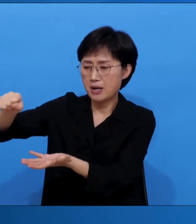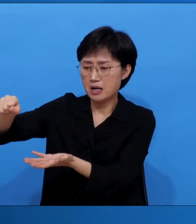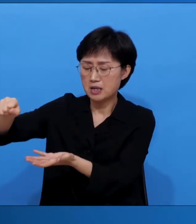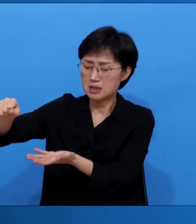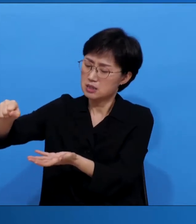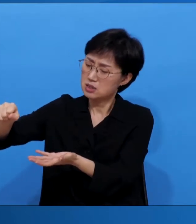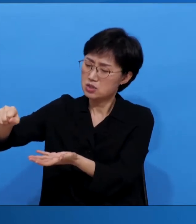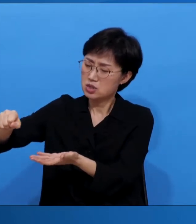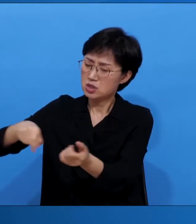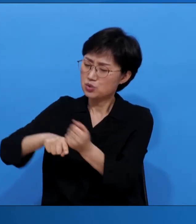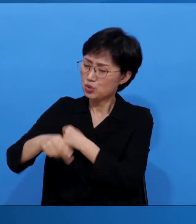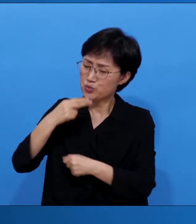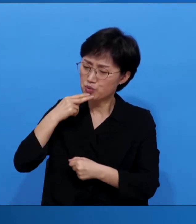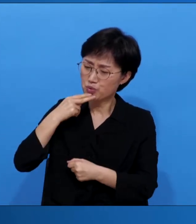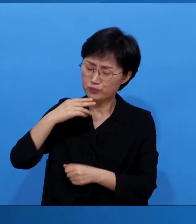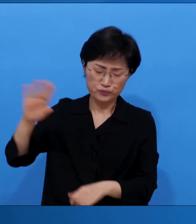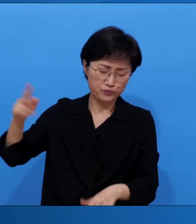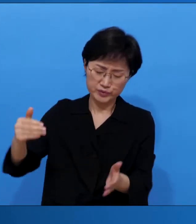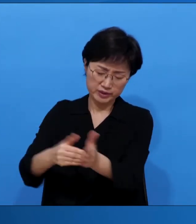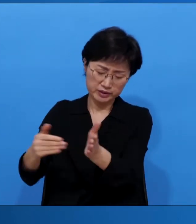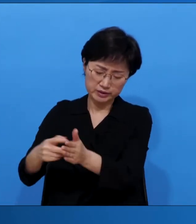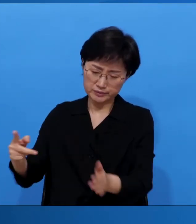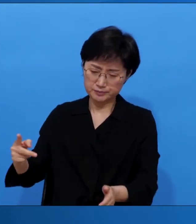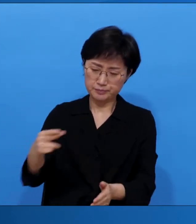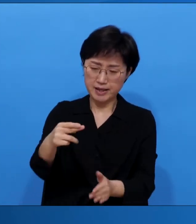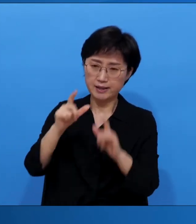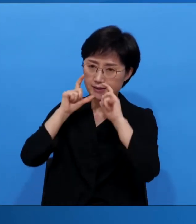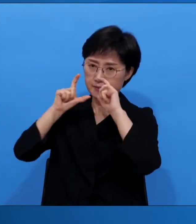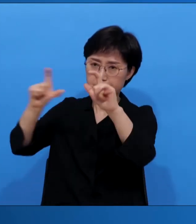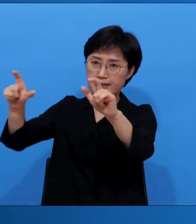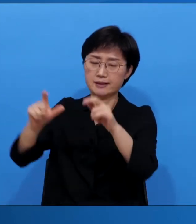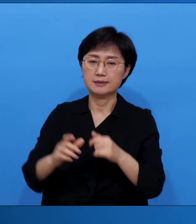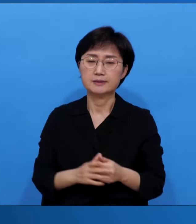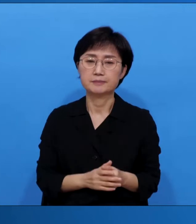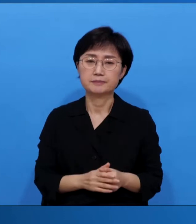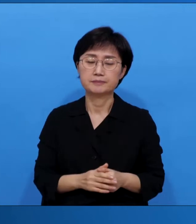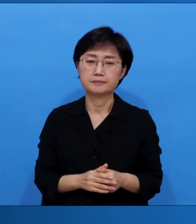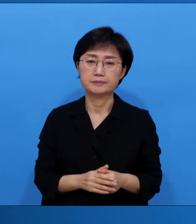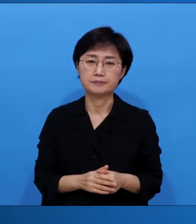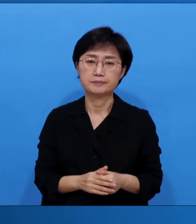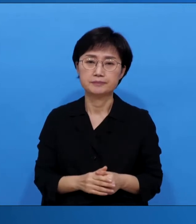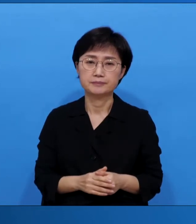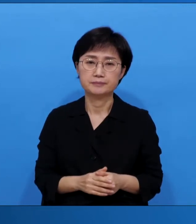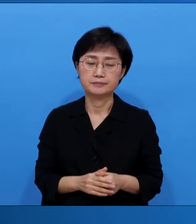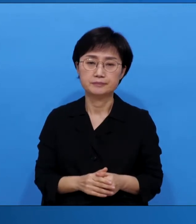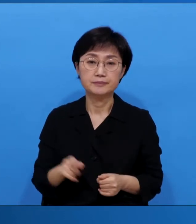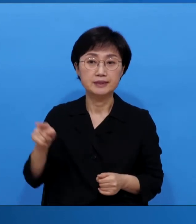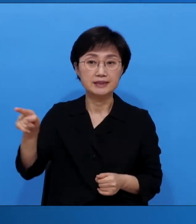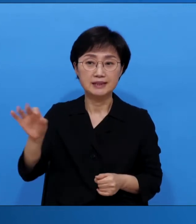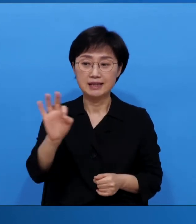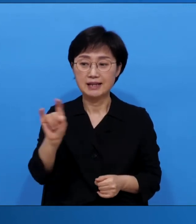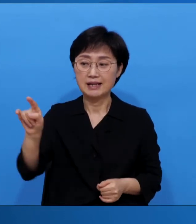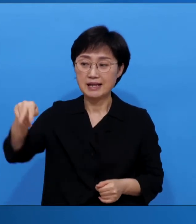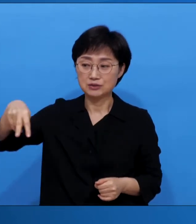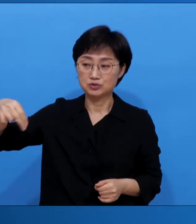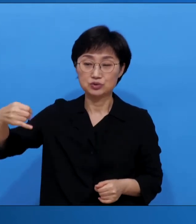통보한 거예요. Why should they pay tribute to Assyria? And that's why he announced it to the Syrians. 아수르